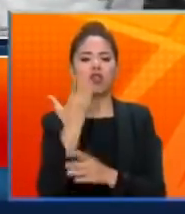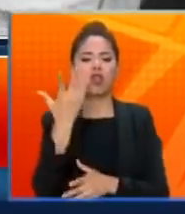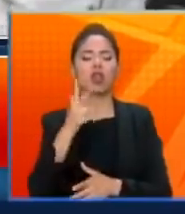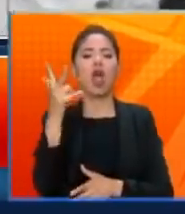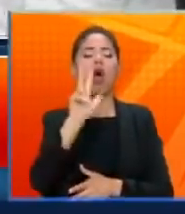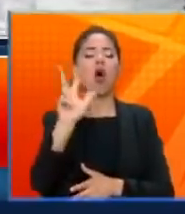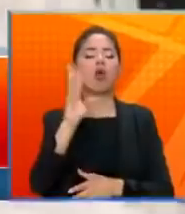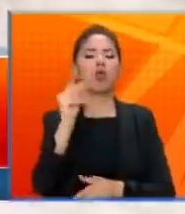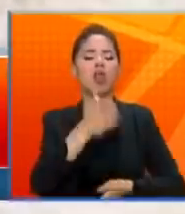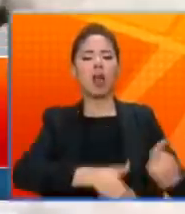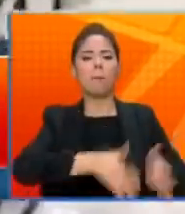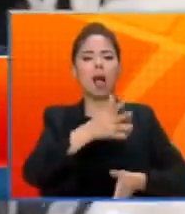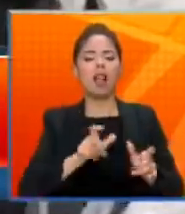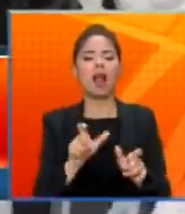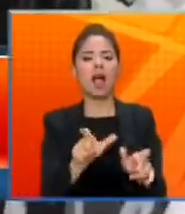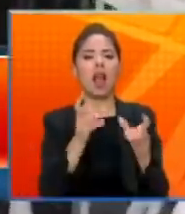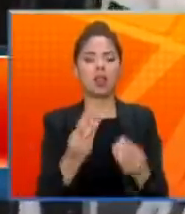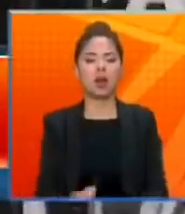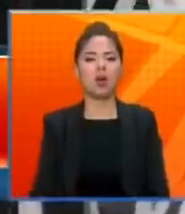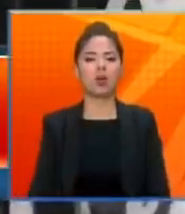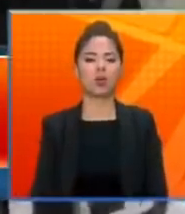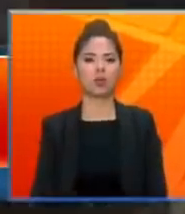mahalle karantina altına alındı.